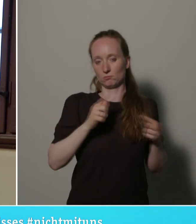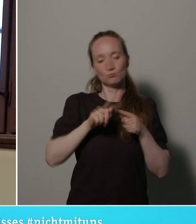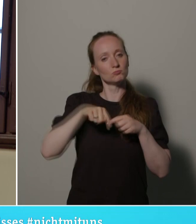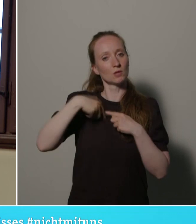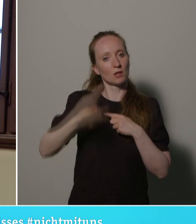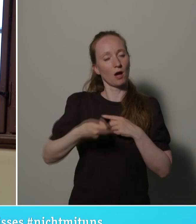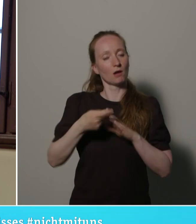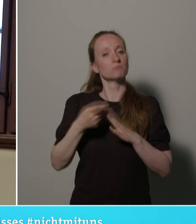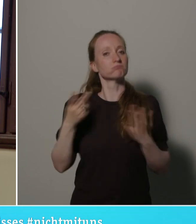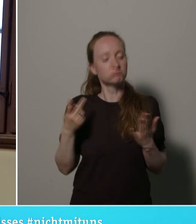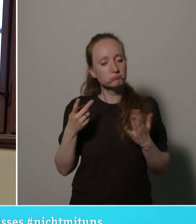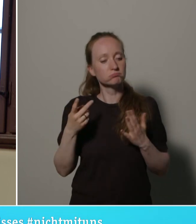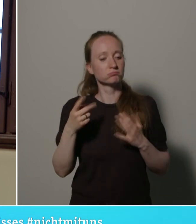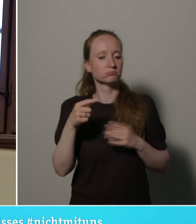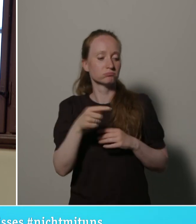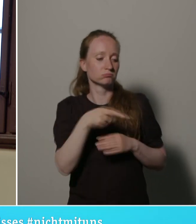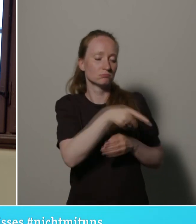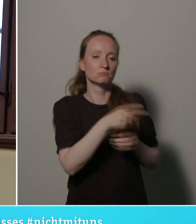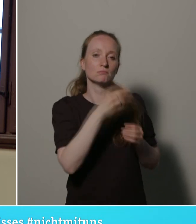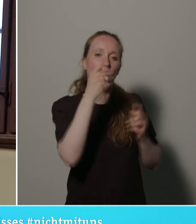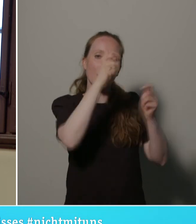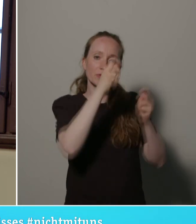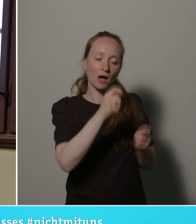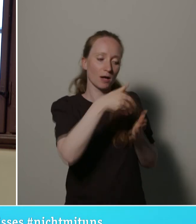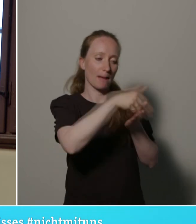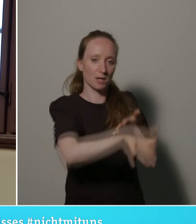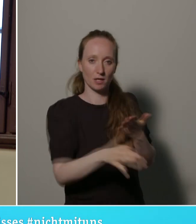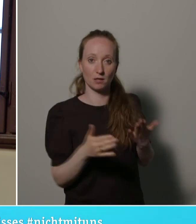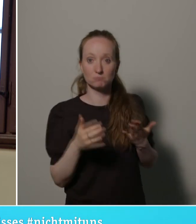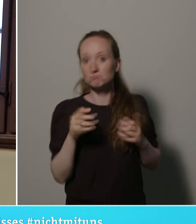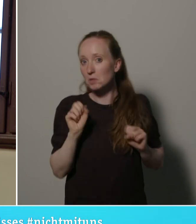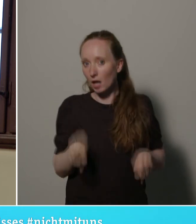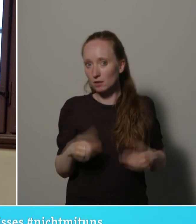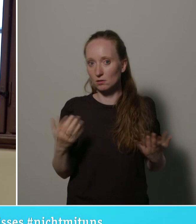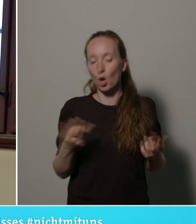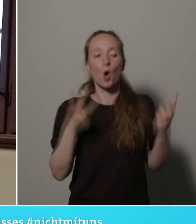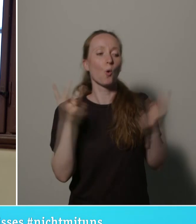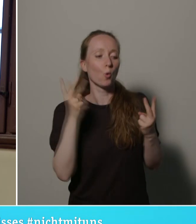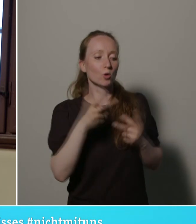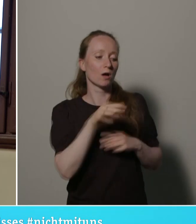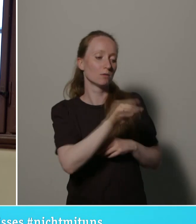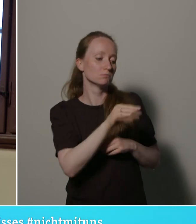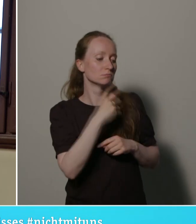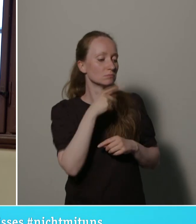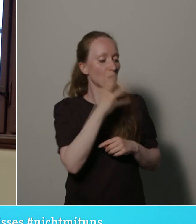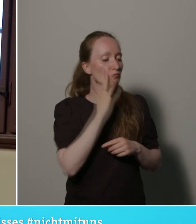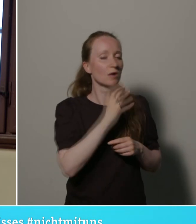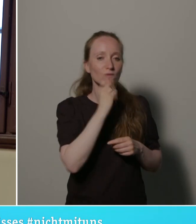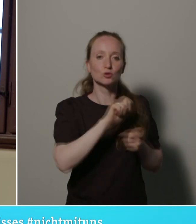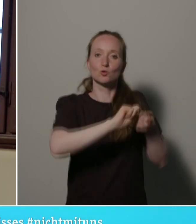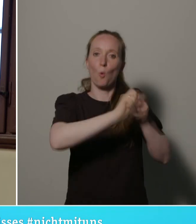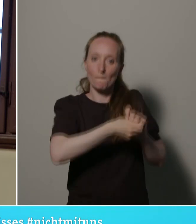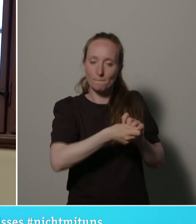Einwohnerantrages auch zurückzuweisen oder teilweise oder in geänderter Form zu bestätigen. Er muss sich bloß mit der